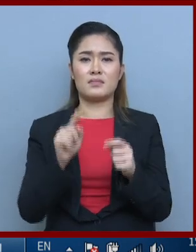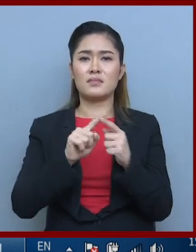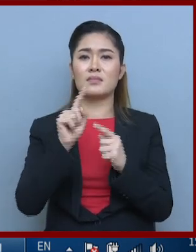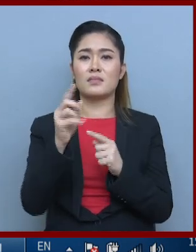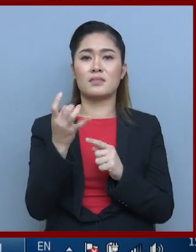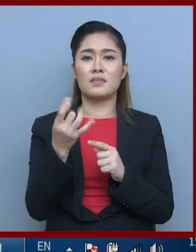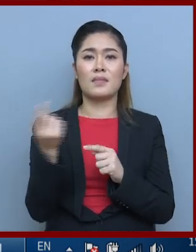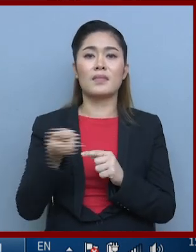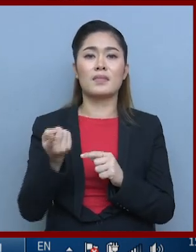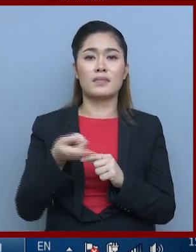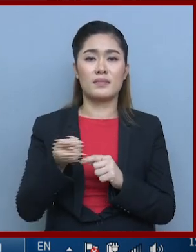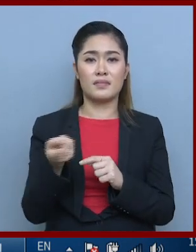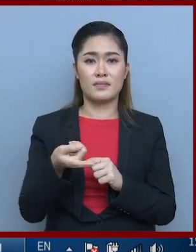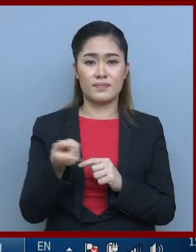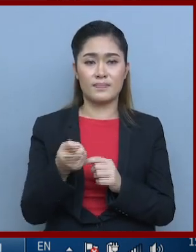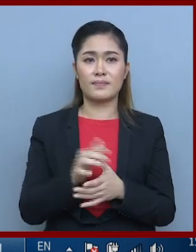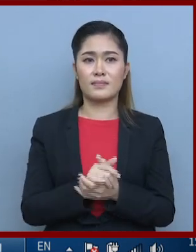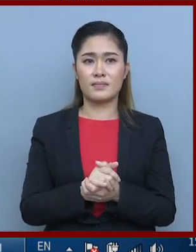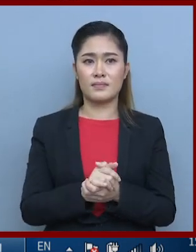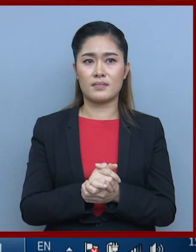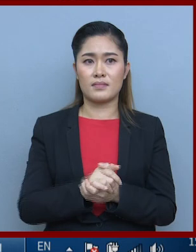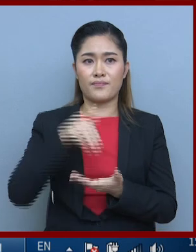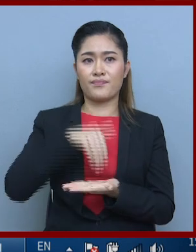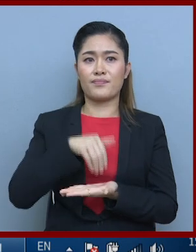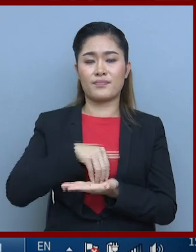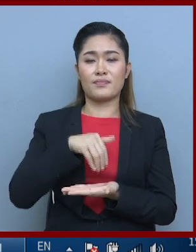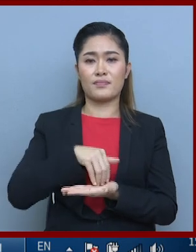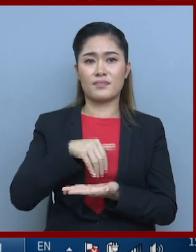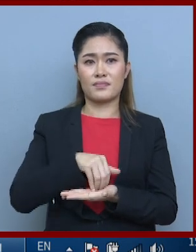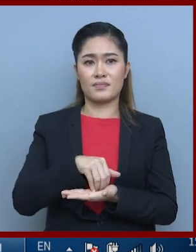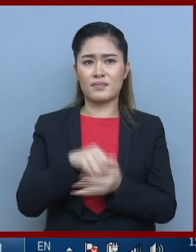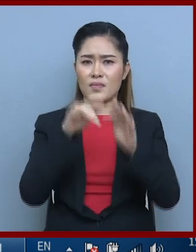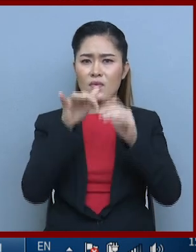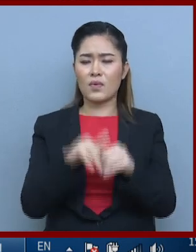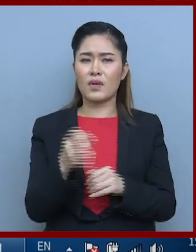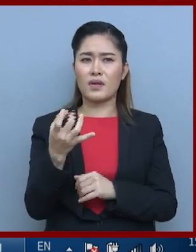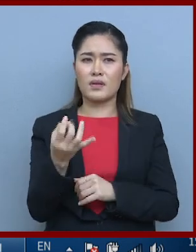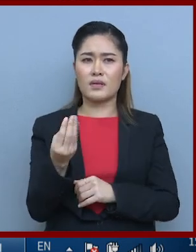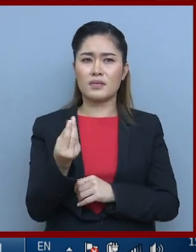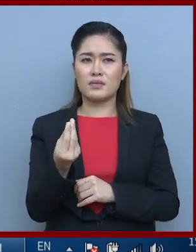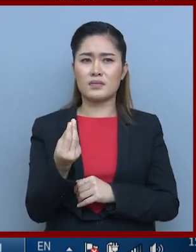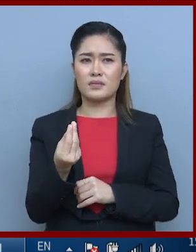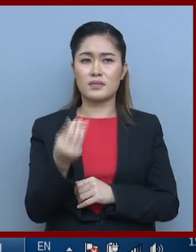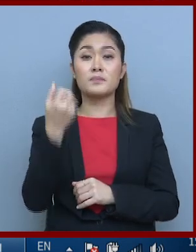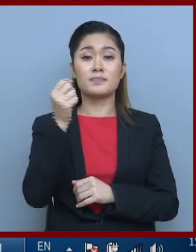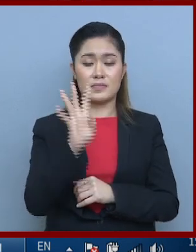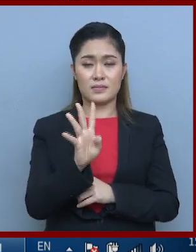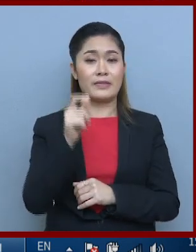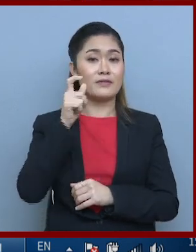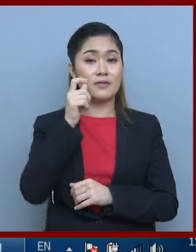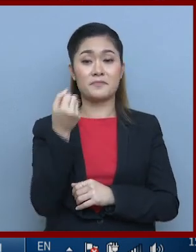เทคหนึ่งเราก็เหมือนเดิมครับ justify เป็น center font เป็นอะไรนักศึกษา font เป็น